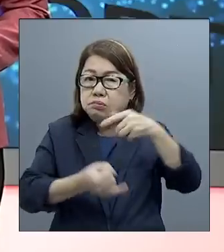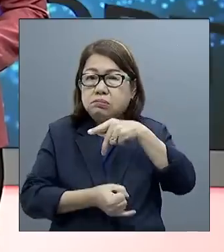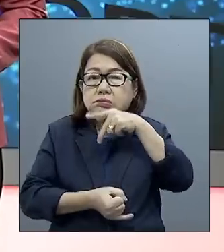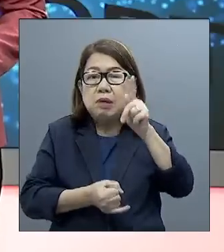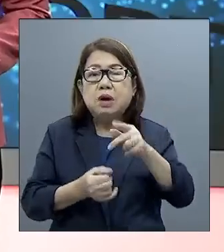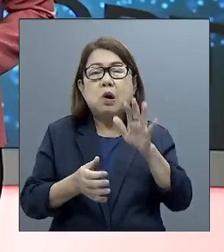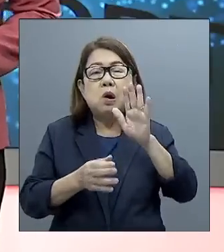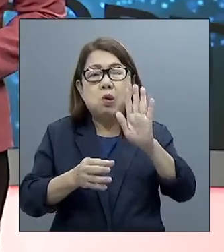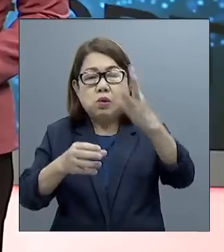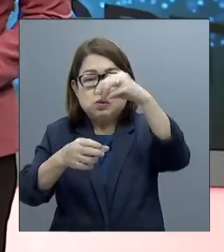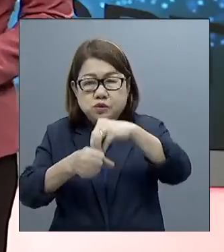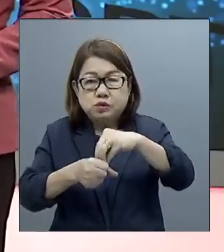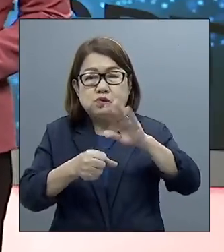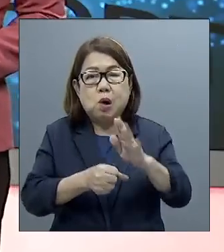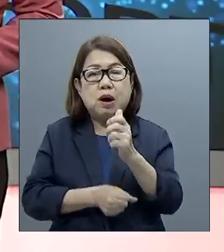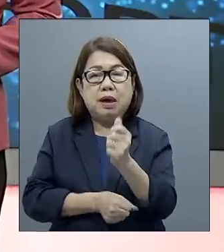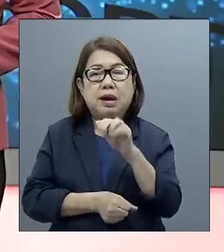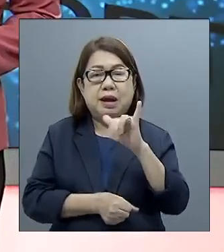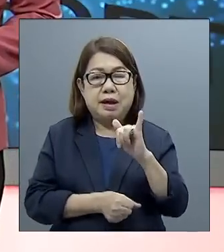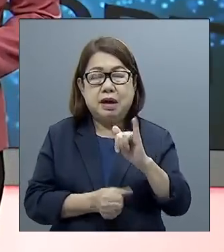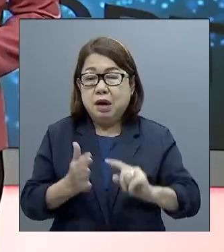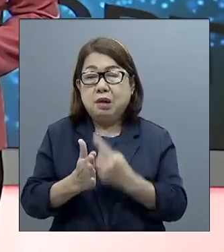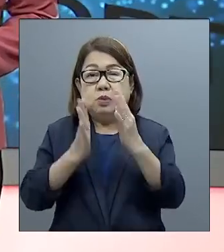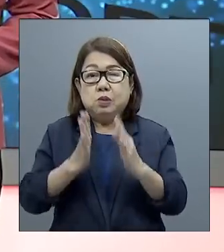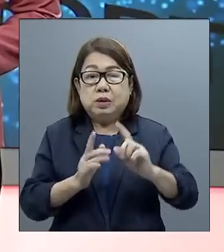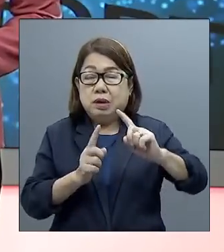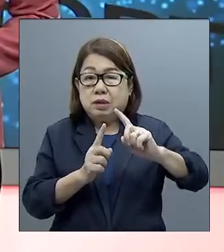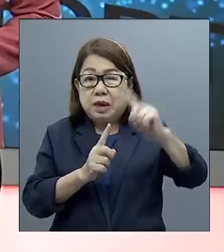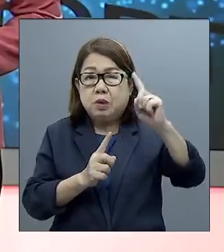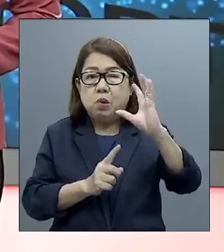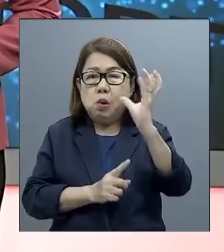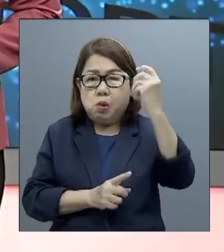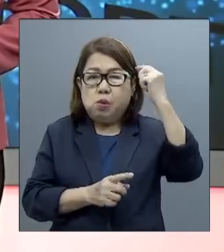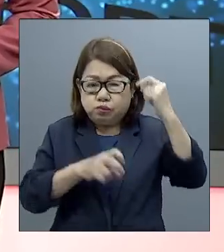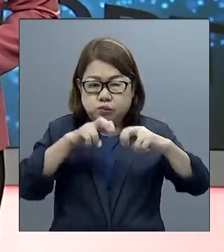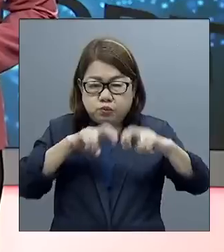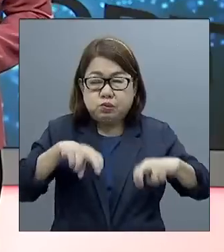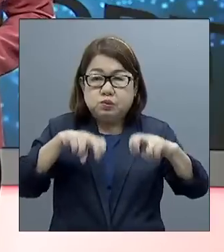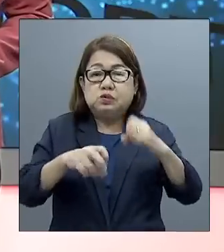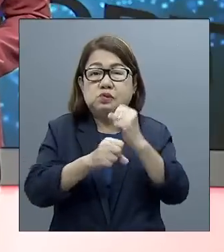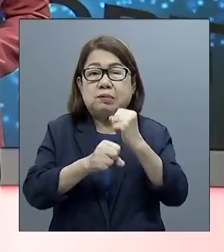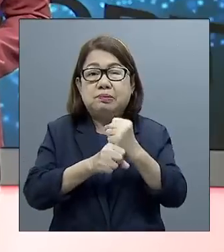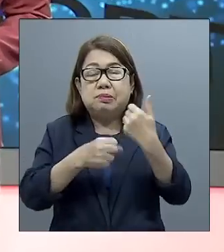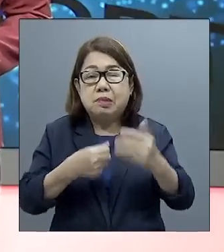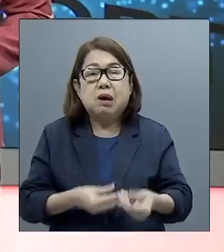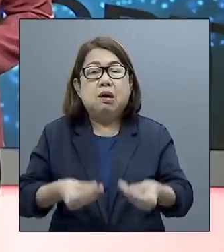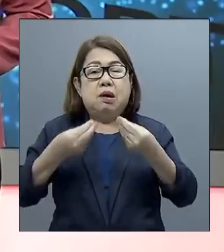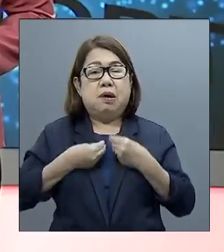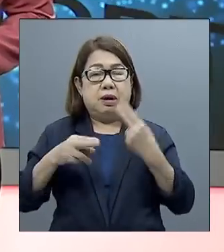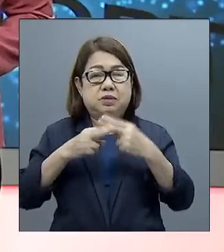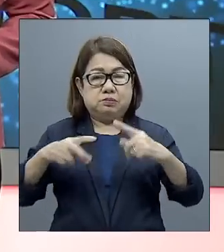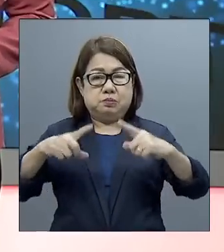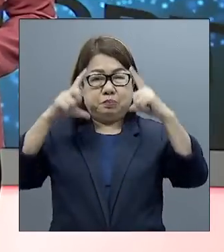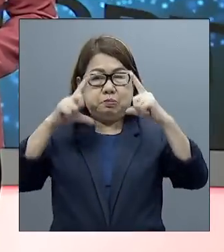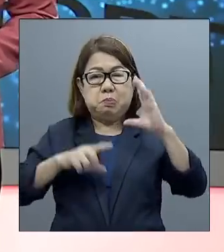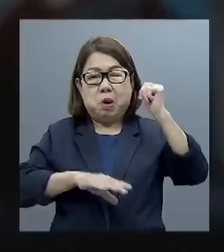า AI เขาเป็นคนแรกๆของโลกค่ะที่พัฒนาเรื่องนี้จนกระทั่งตัวเขานะคะได้รับฉายาว่าเจ้าพ่อ AI